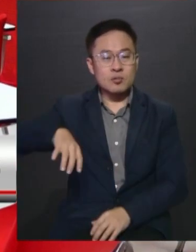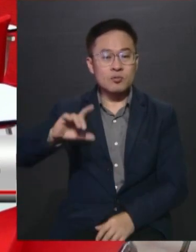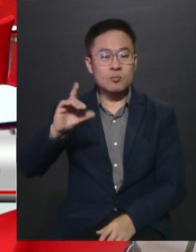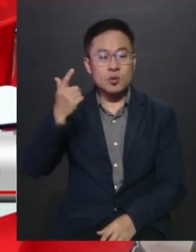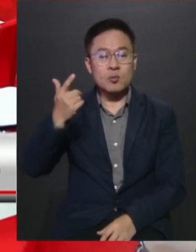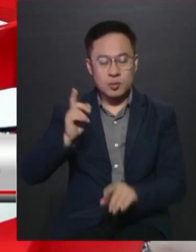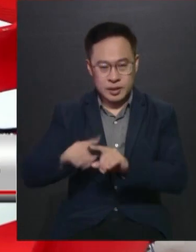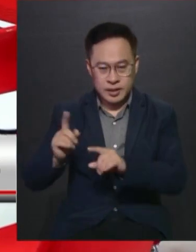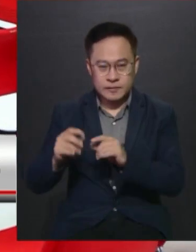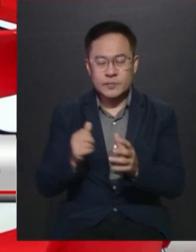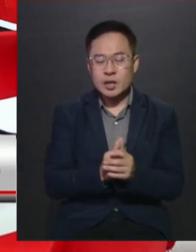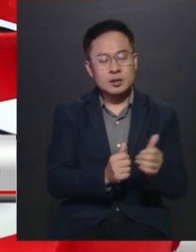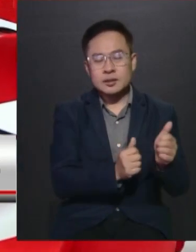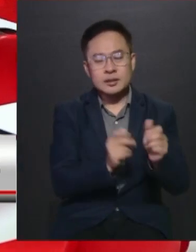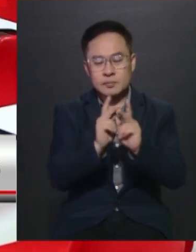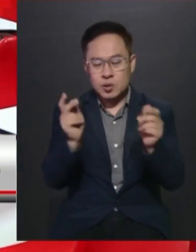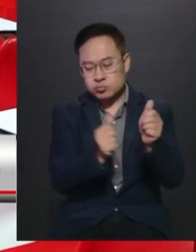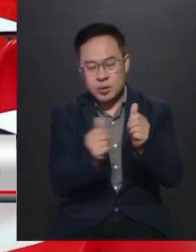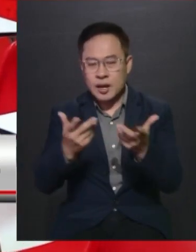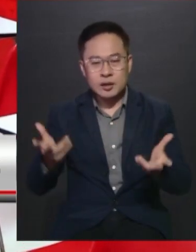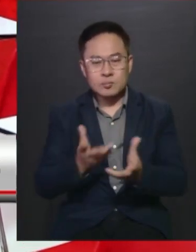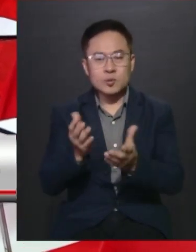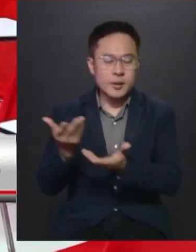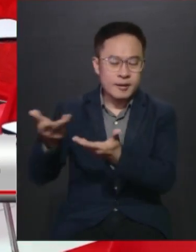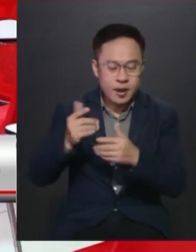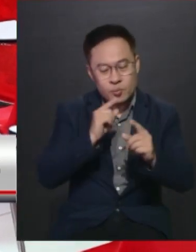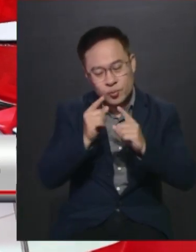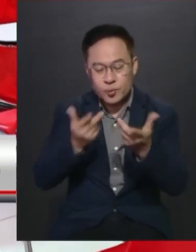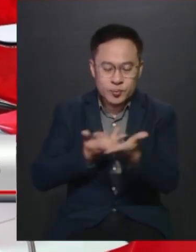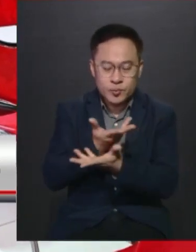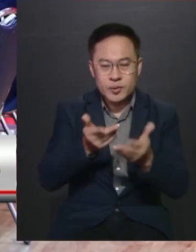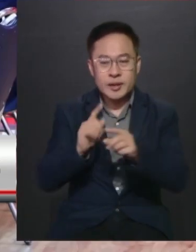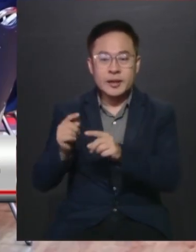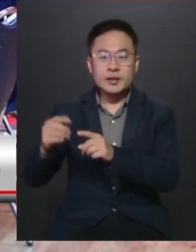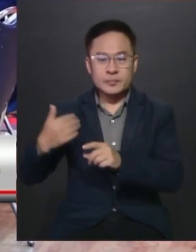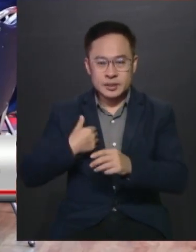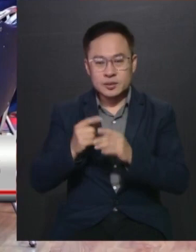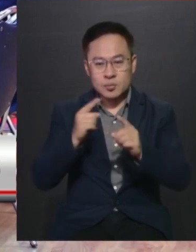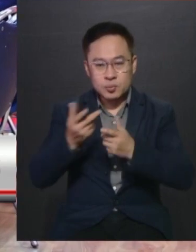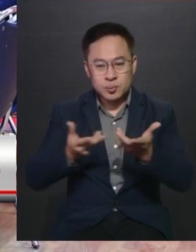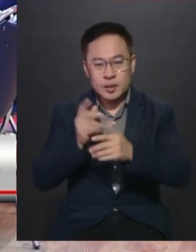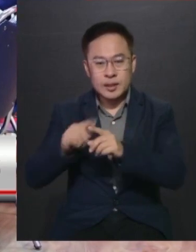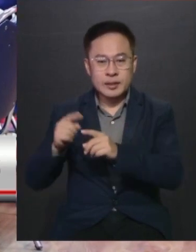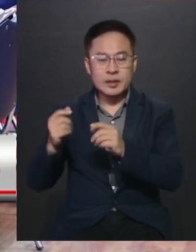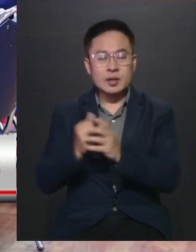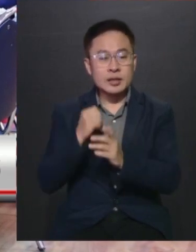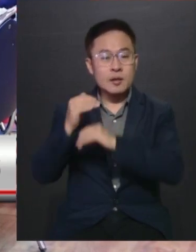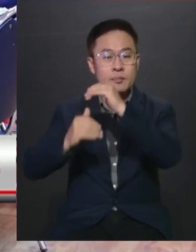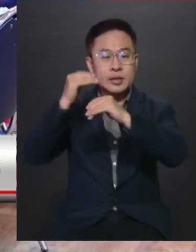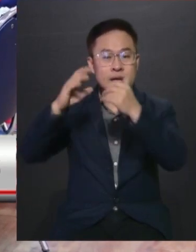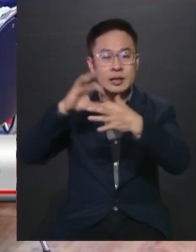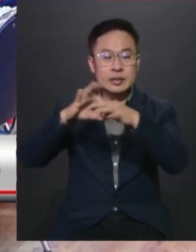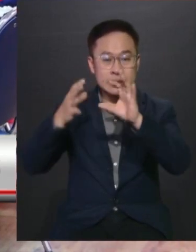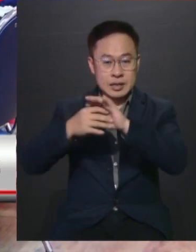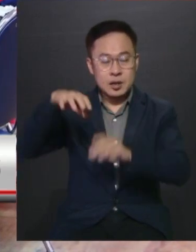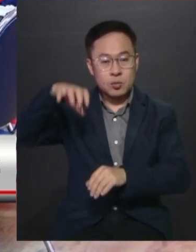พงษ์สุวรรณสารแล้วก็รวมไปถึงคุณวสุโหลทองค่ะร่วมกันเนี่ยพูดคุยเกี่ยวกับการร่วมกันพัฒนาในด้านต่าง